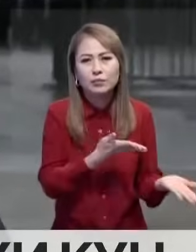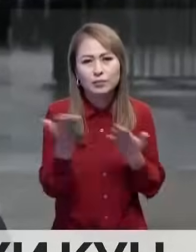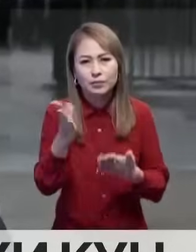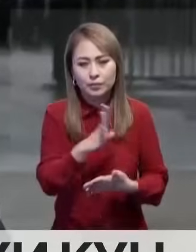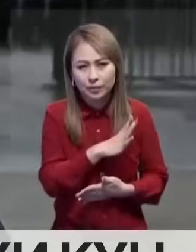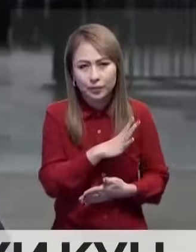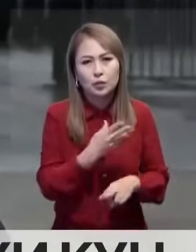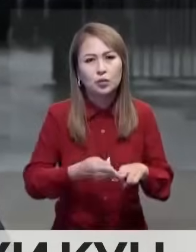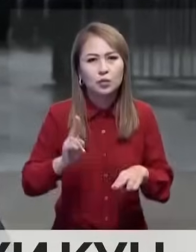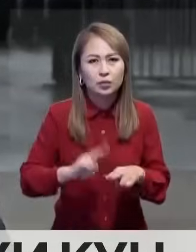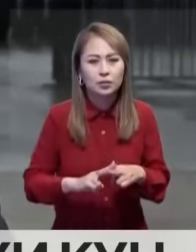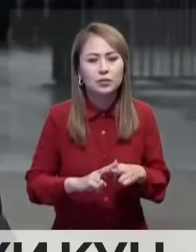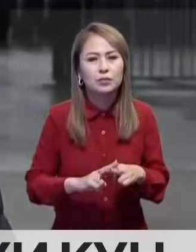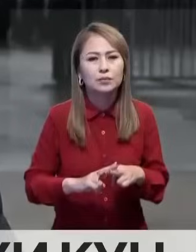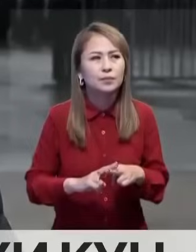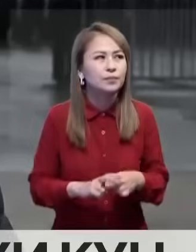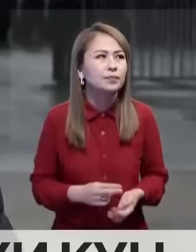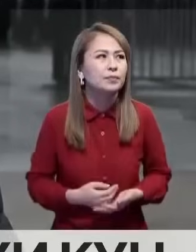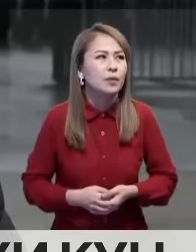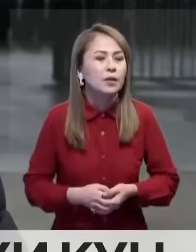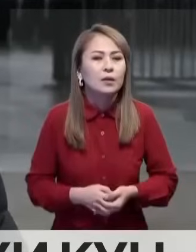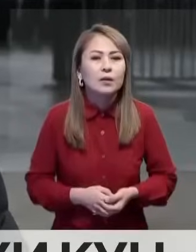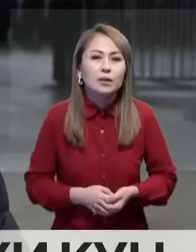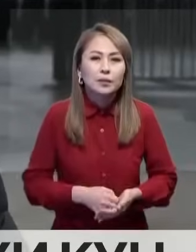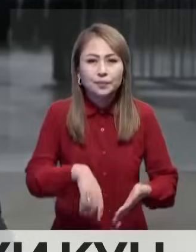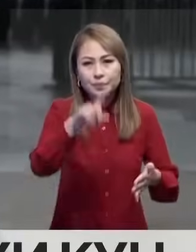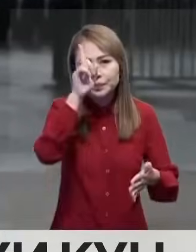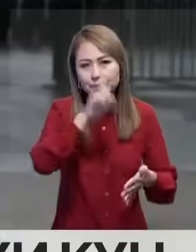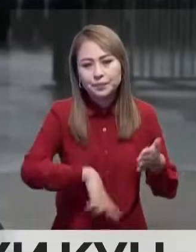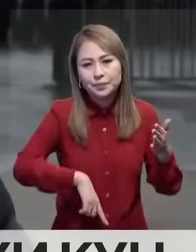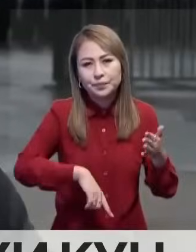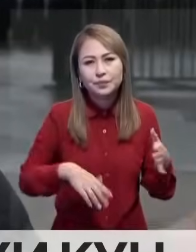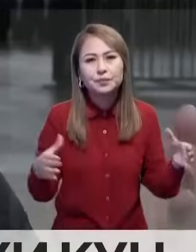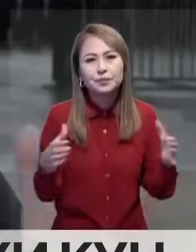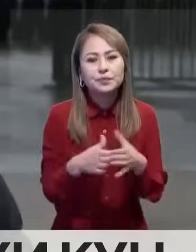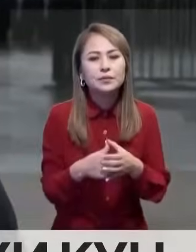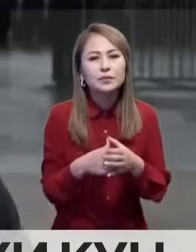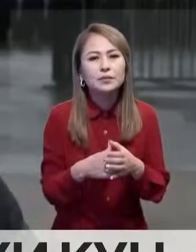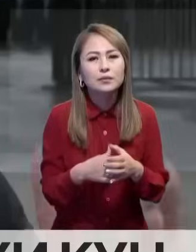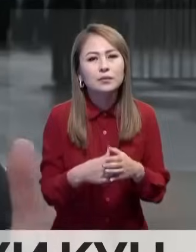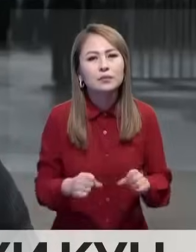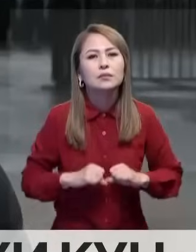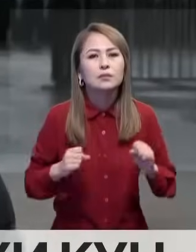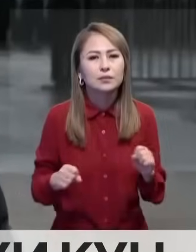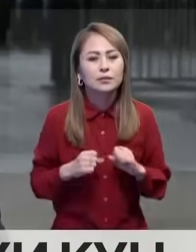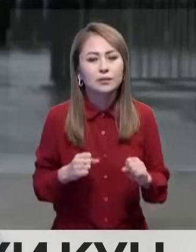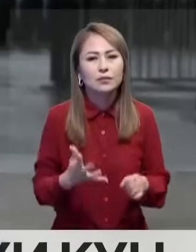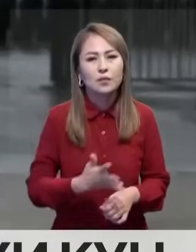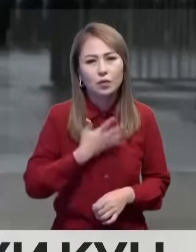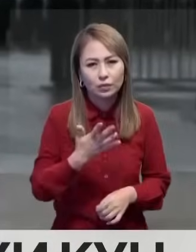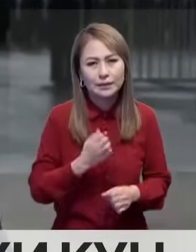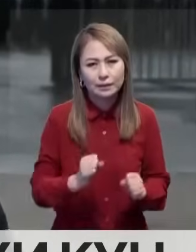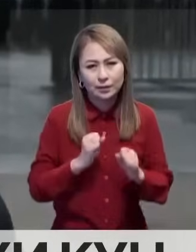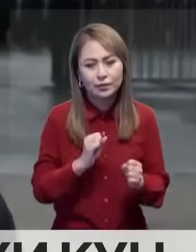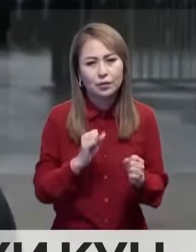айырыламыз. Сондықтан жігіттер осы үмітті ақтап, бүгін жоғарыда айтқандай бар күштерін салып, бар энергиясын салып,